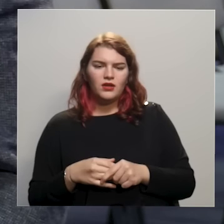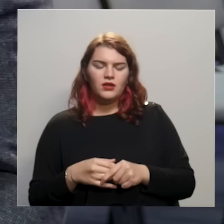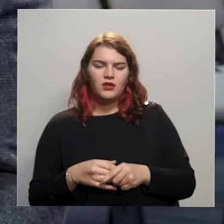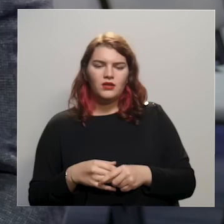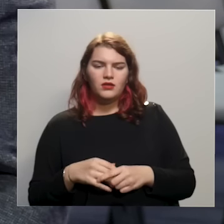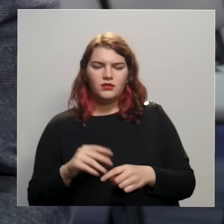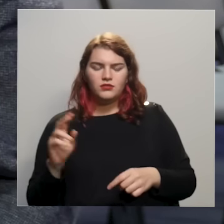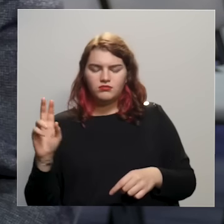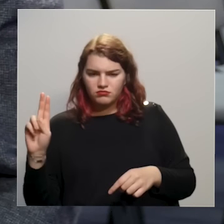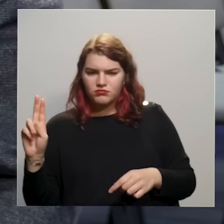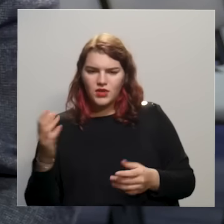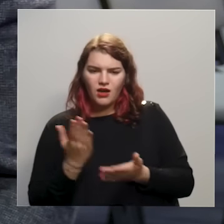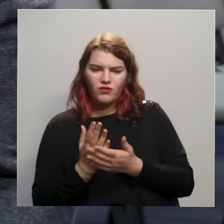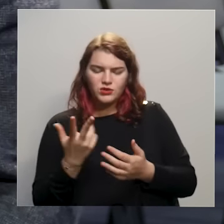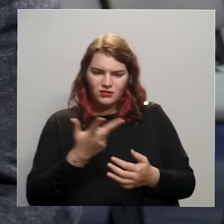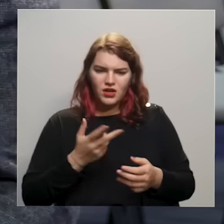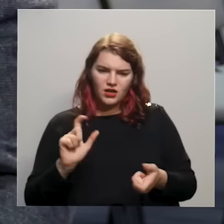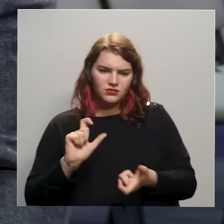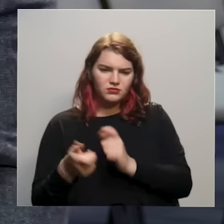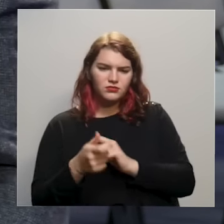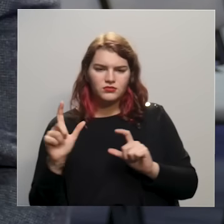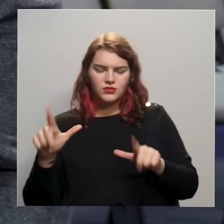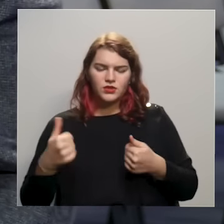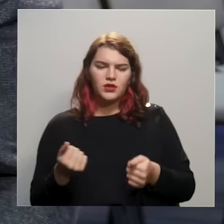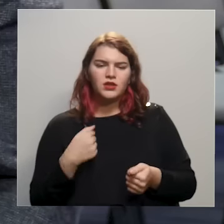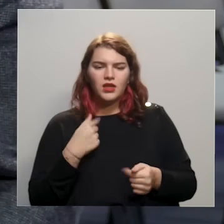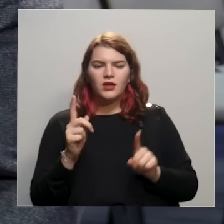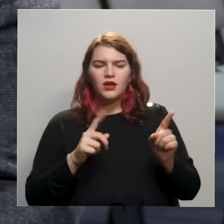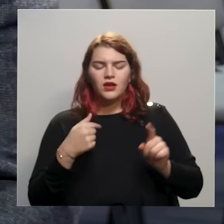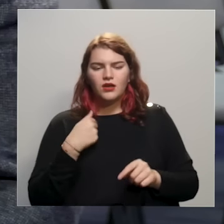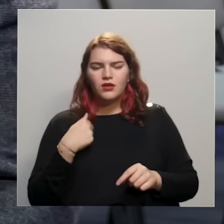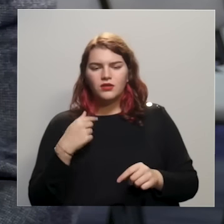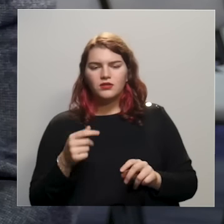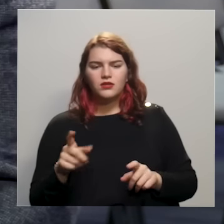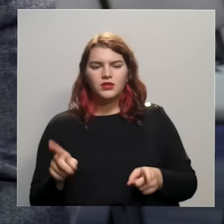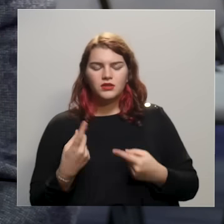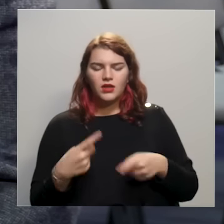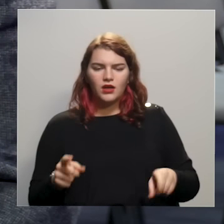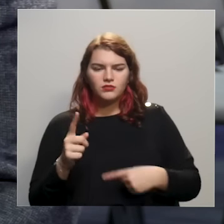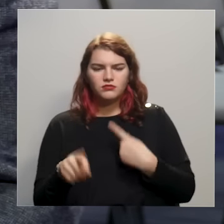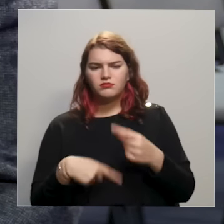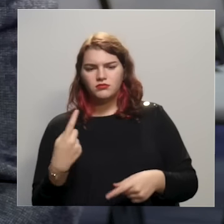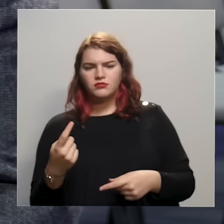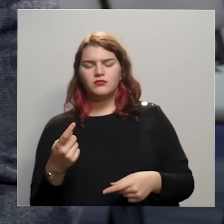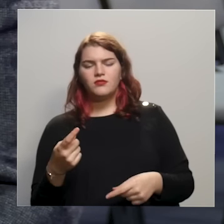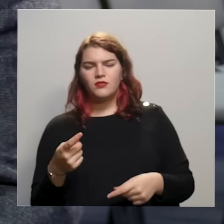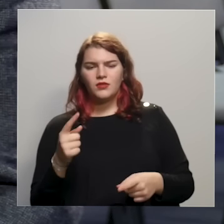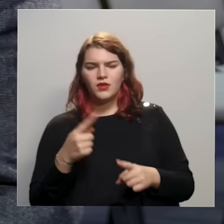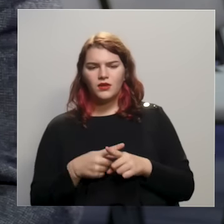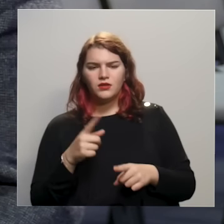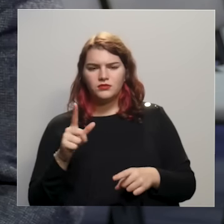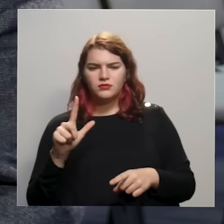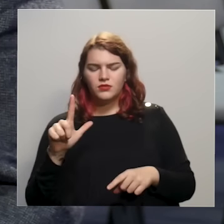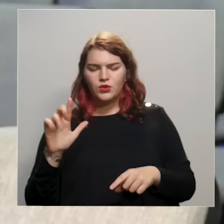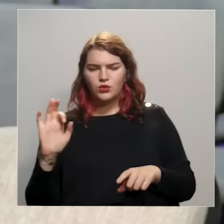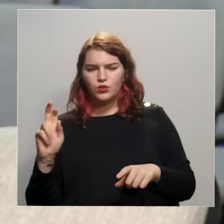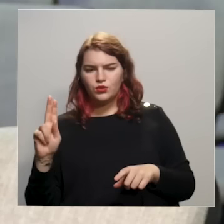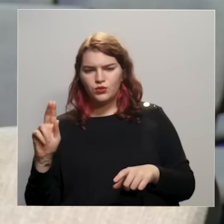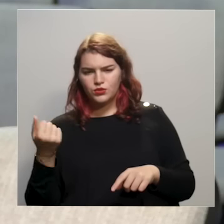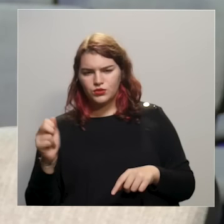Eram întorși la Domnul. Dar eu cântam cu... Atunci, imediat după ce m-am întors cu Lușul Lăcăteanu, cu